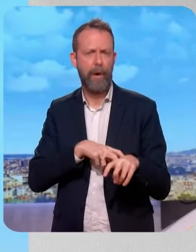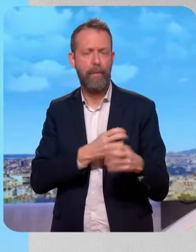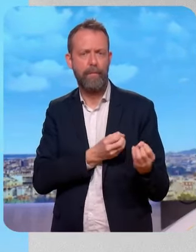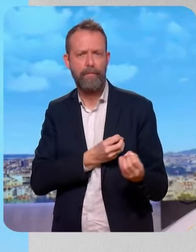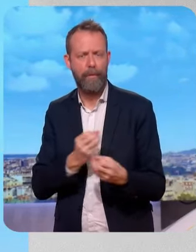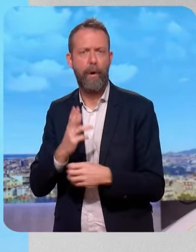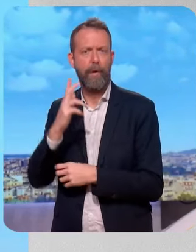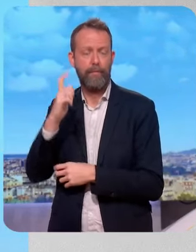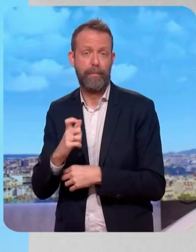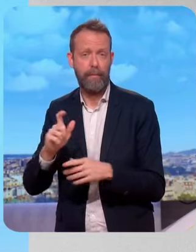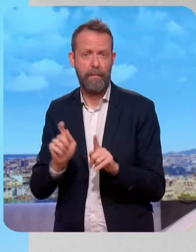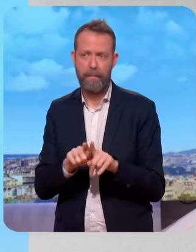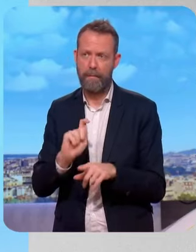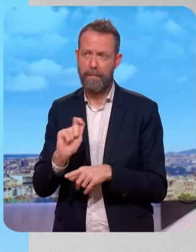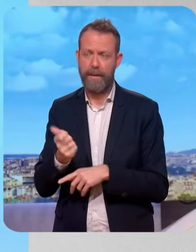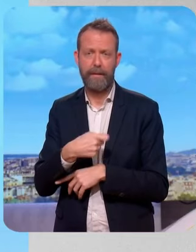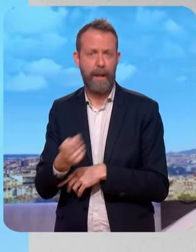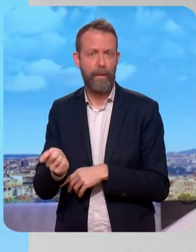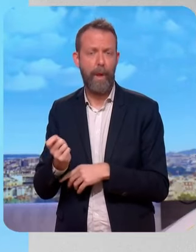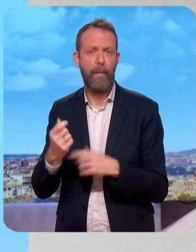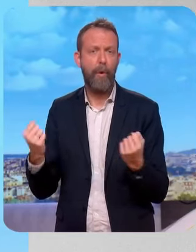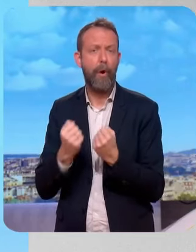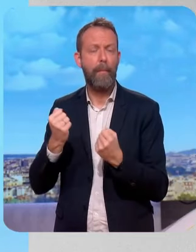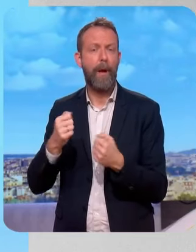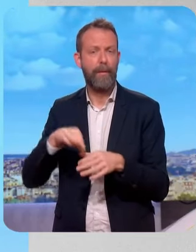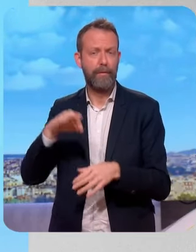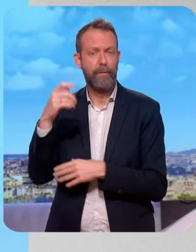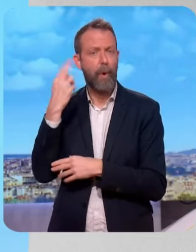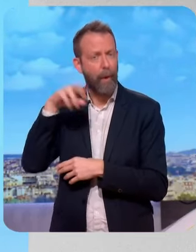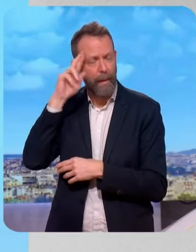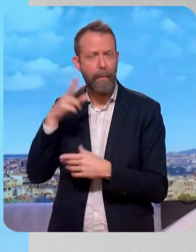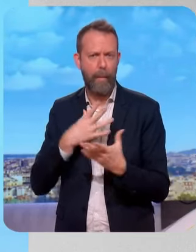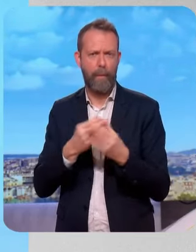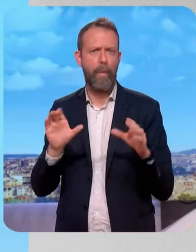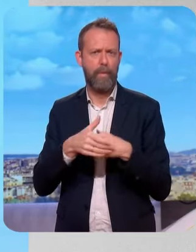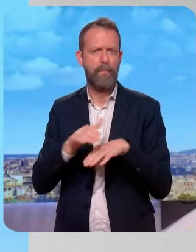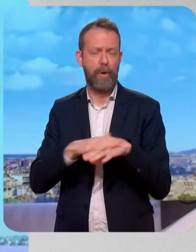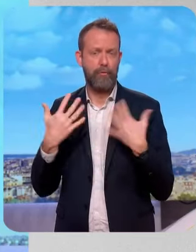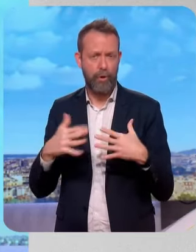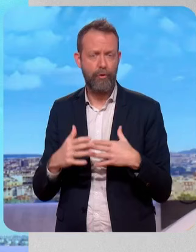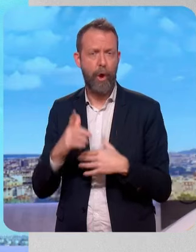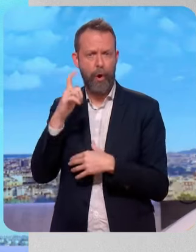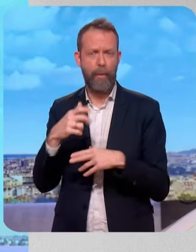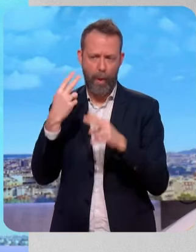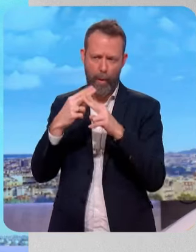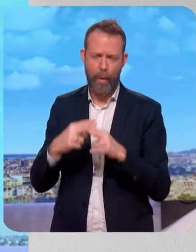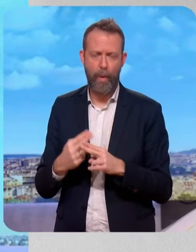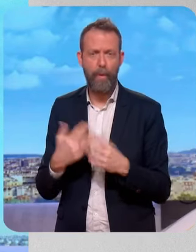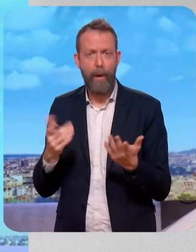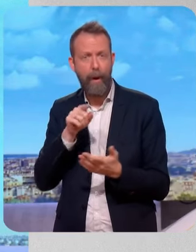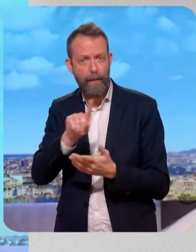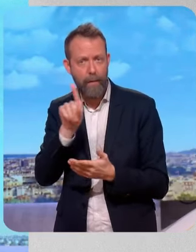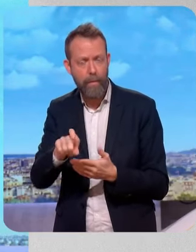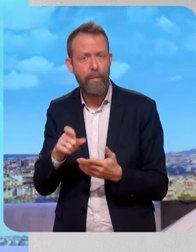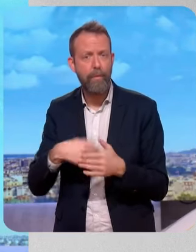démarrer presque naturellement la campagne des européennes. Or, beaucoup de partis ont déjà leur tête de liste. Et vous, dans la